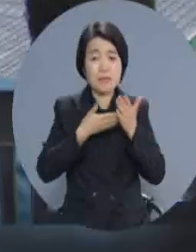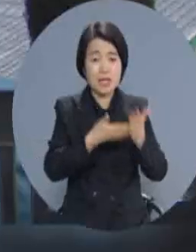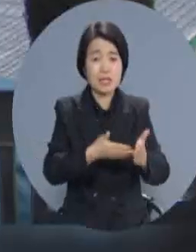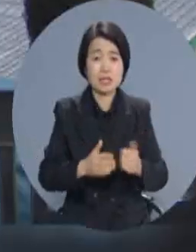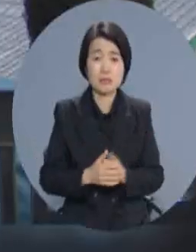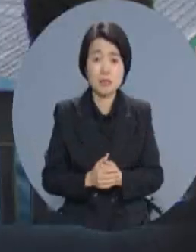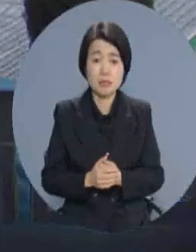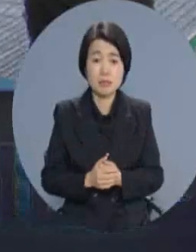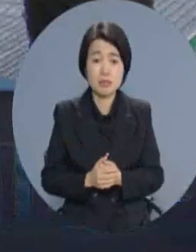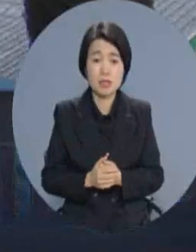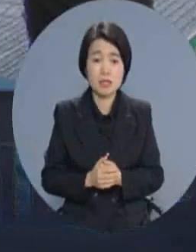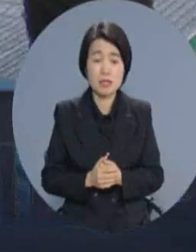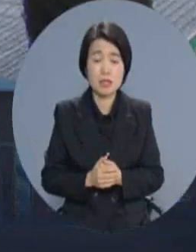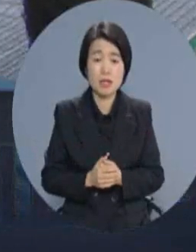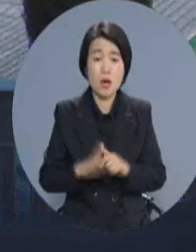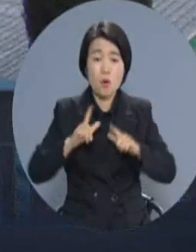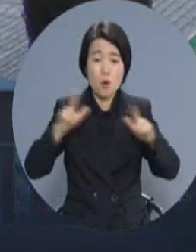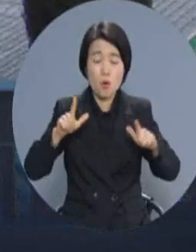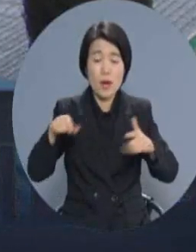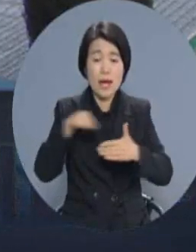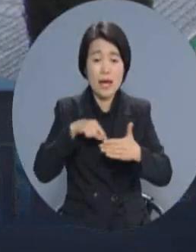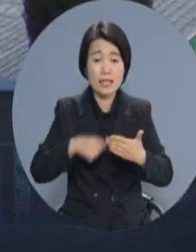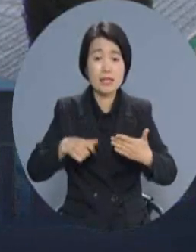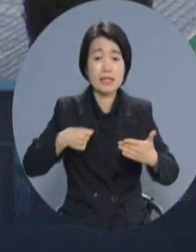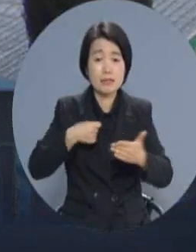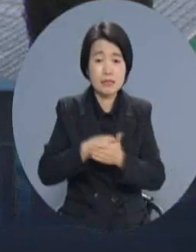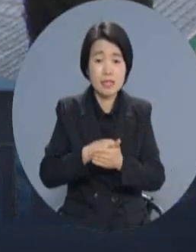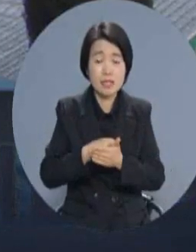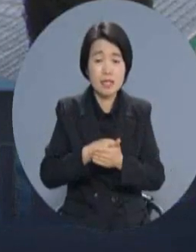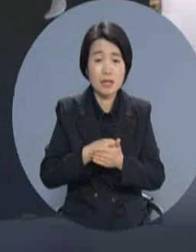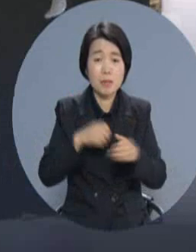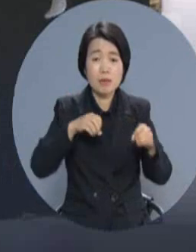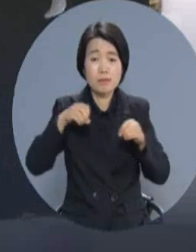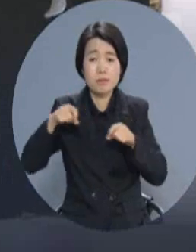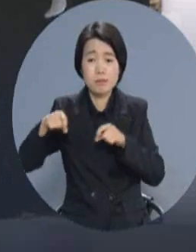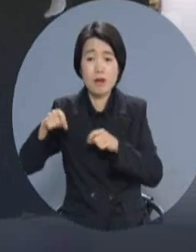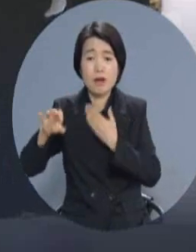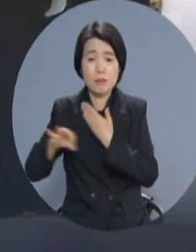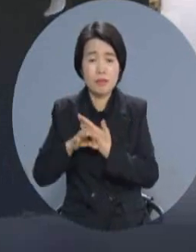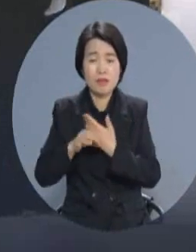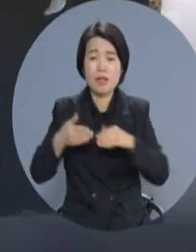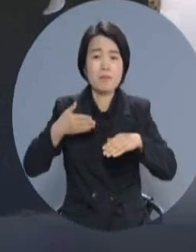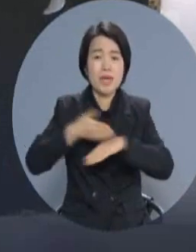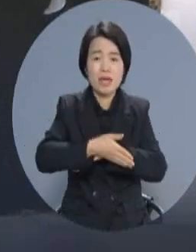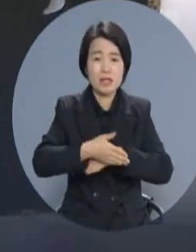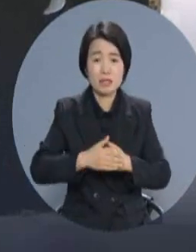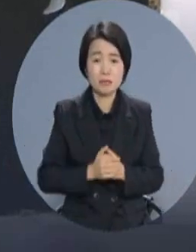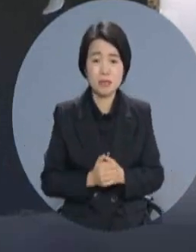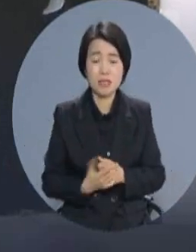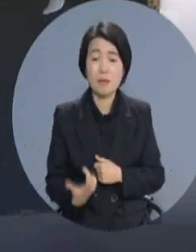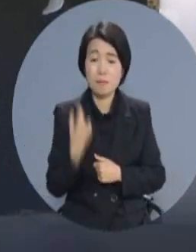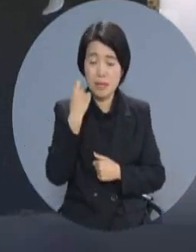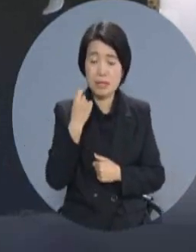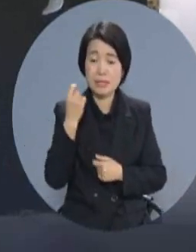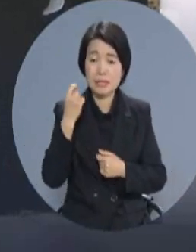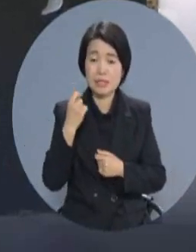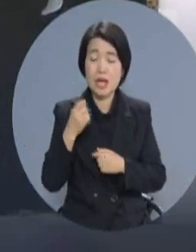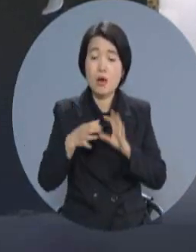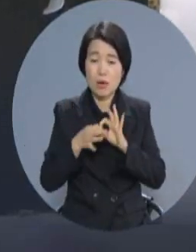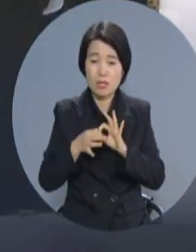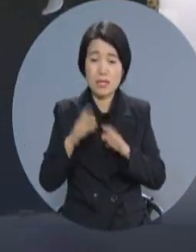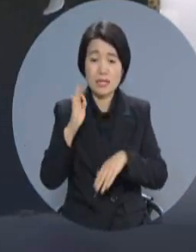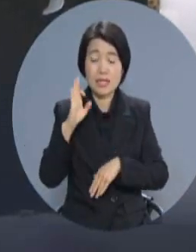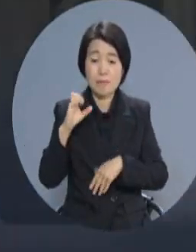그런데 이것도 오랜 후에 결정하기 때문에 이거 늦게 하면 이미 늦습니다. 그래서 빨리 거기에 대한